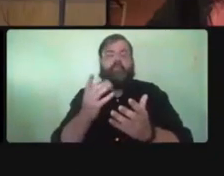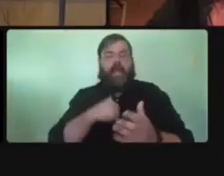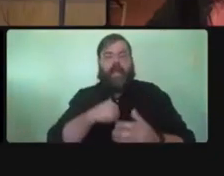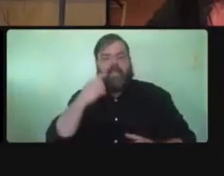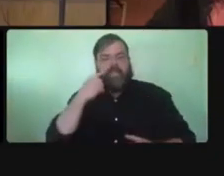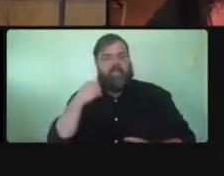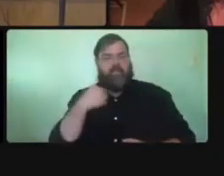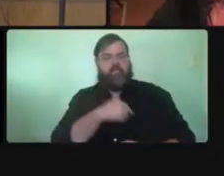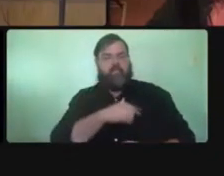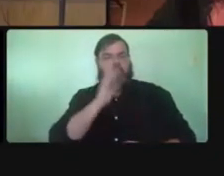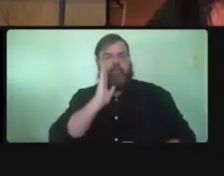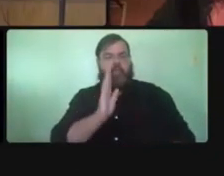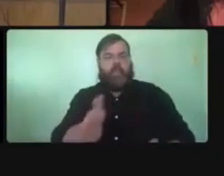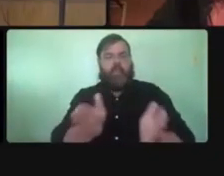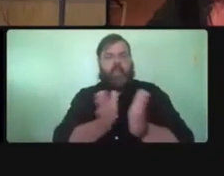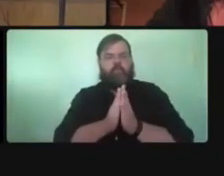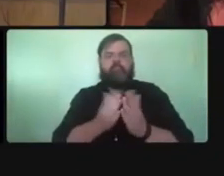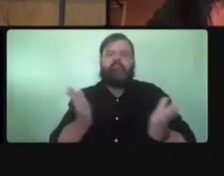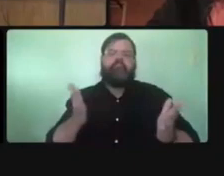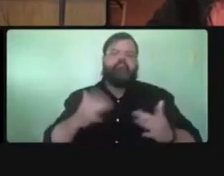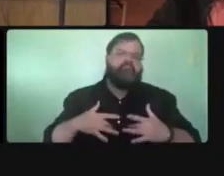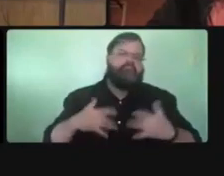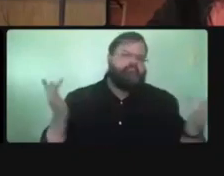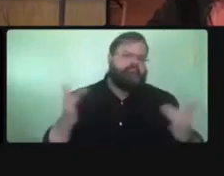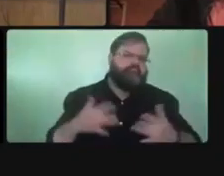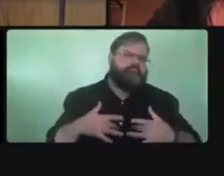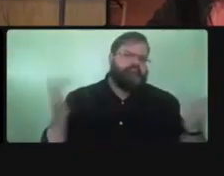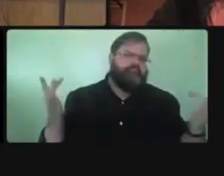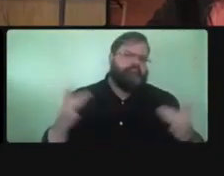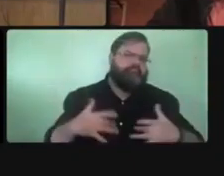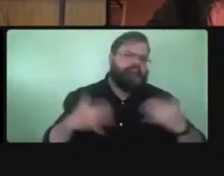ripoti yako Dr. Shuleo, lakini ningependa